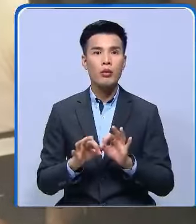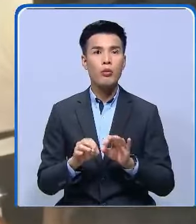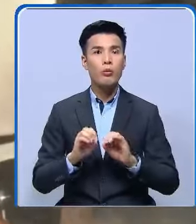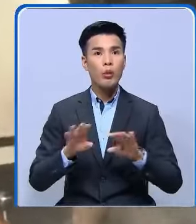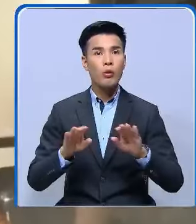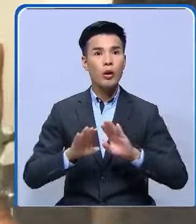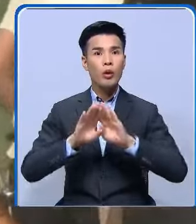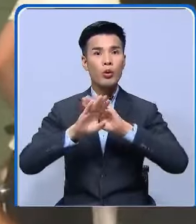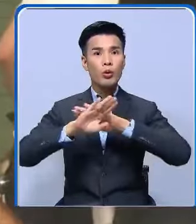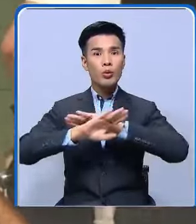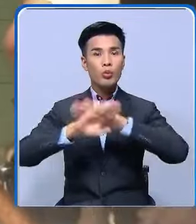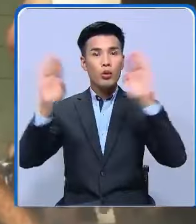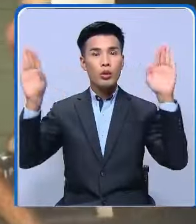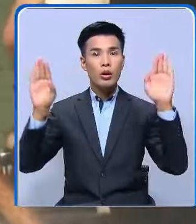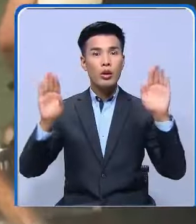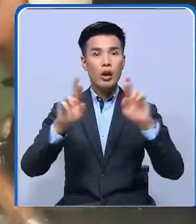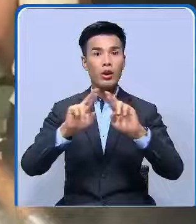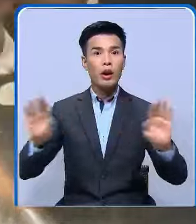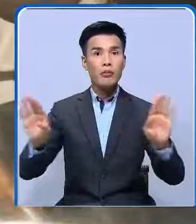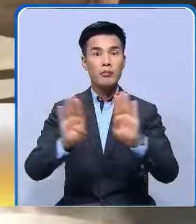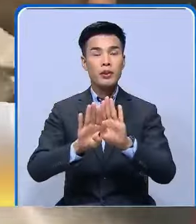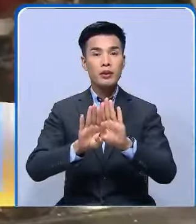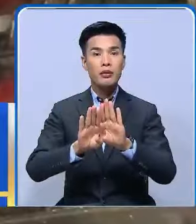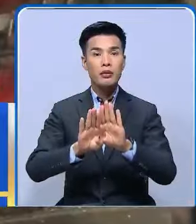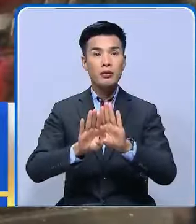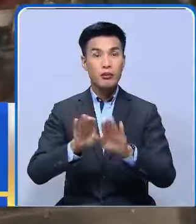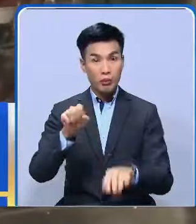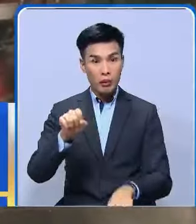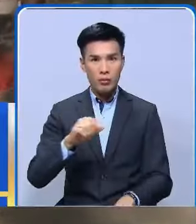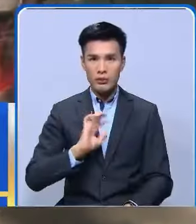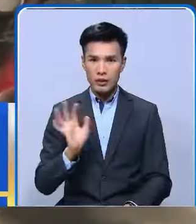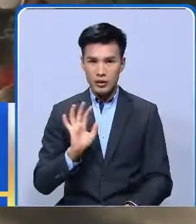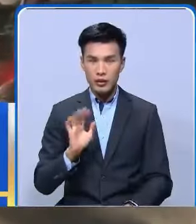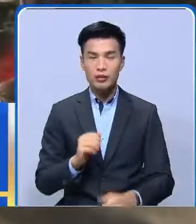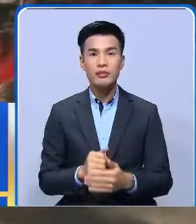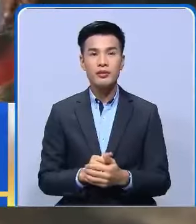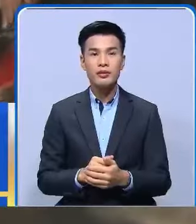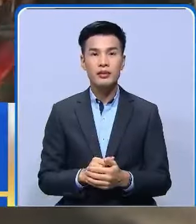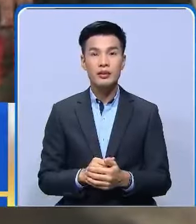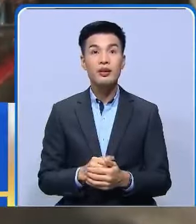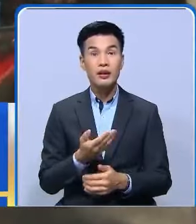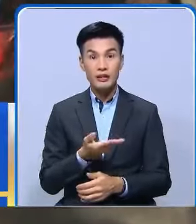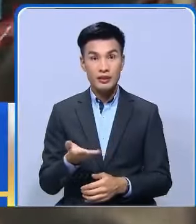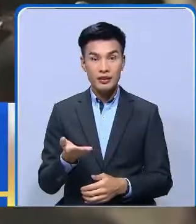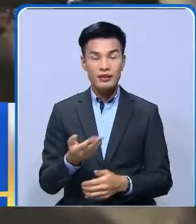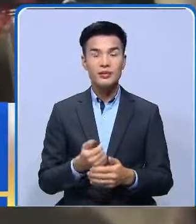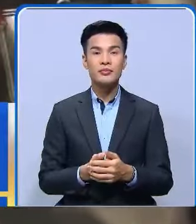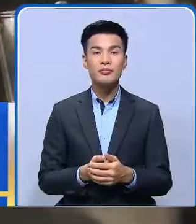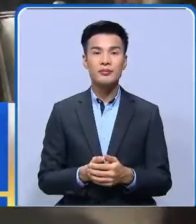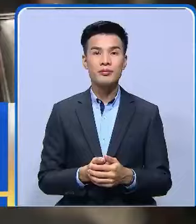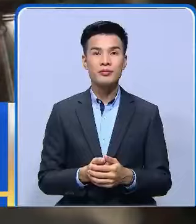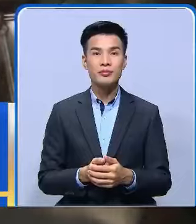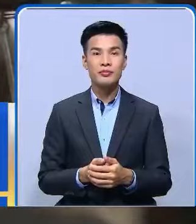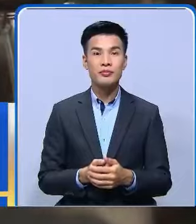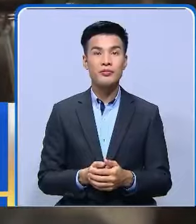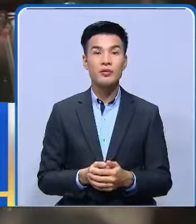ขายเนี่ยแบบนี้ไม่ถูกต้องเจ๊ฝอย คุณร้องโต้ทันทีเลยแค่บอกจะให้เลี้ยงไข่เจียวเจ๊ฝอยแค่นี้ร้องเสียงหลงเลยเหรอฮะ จะบ